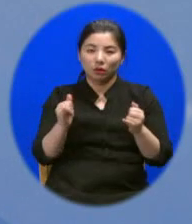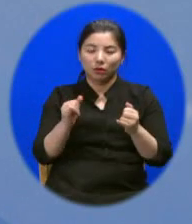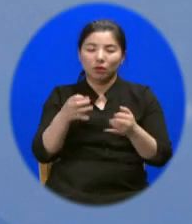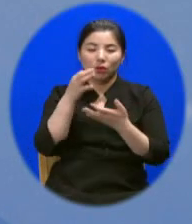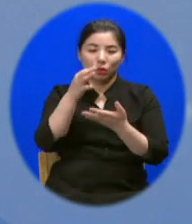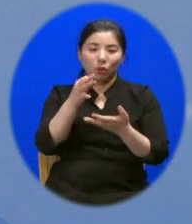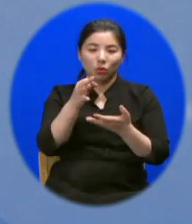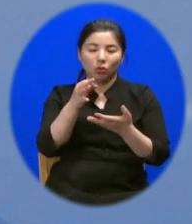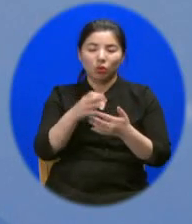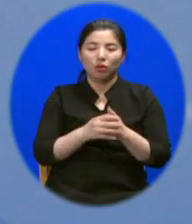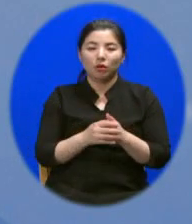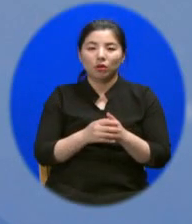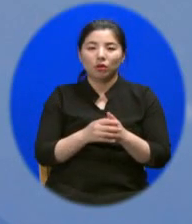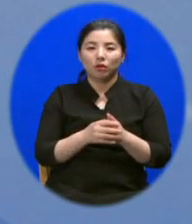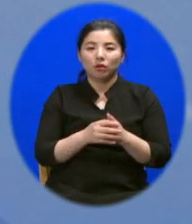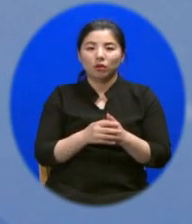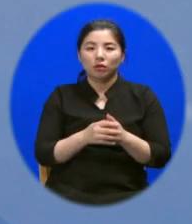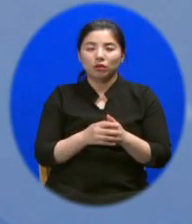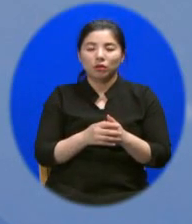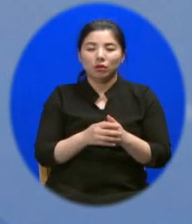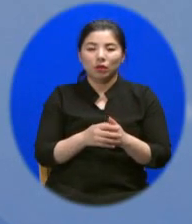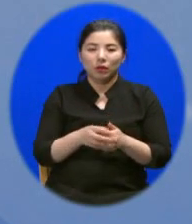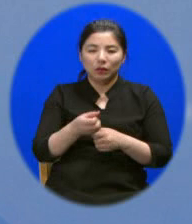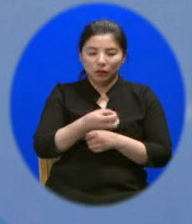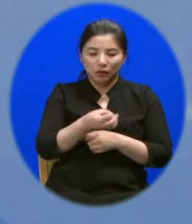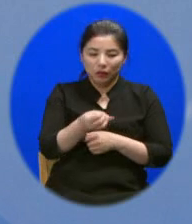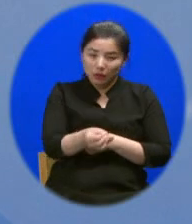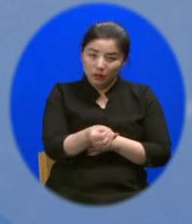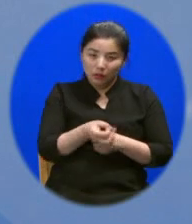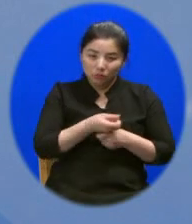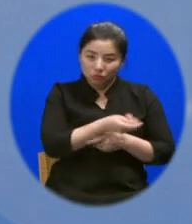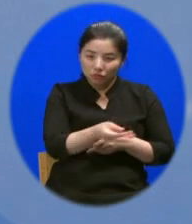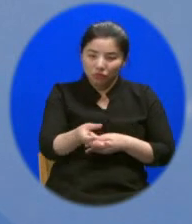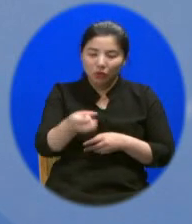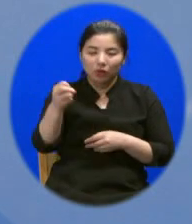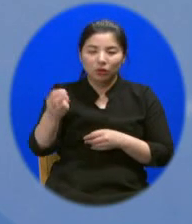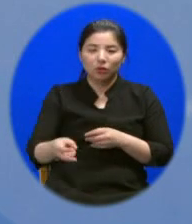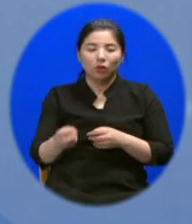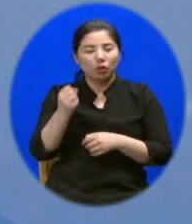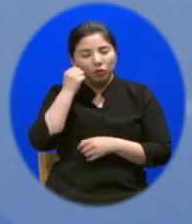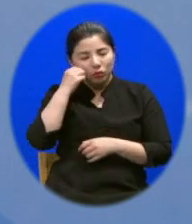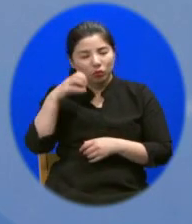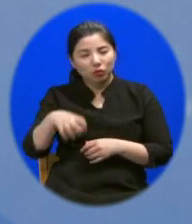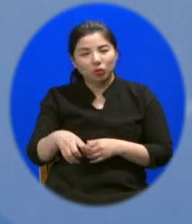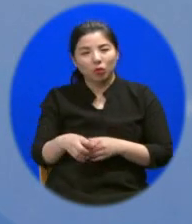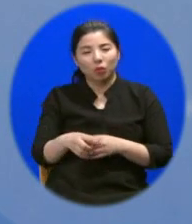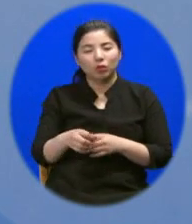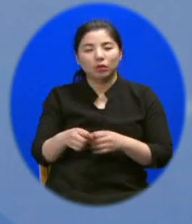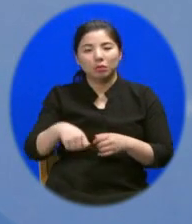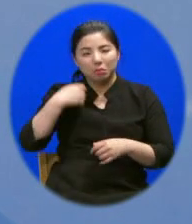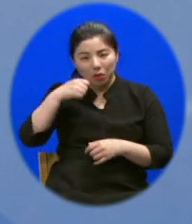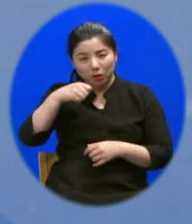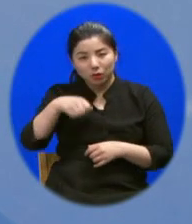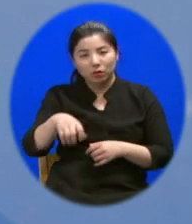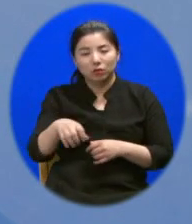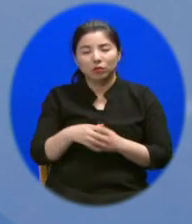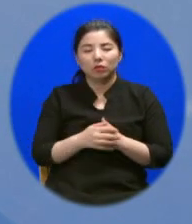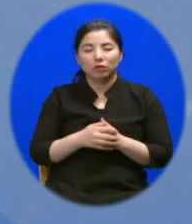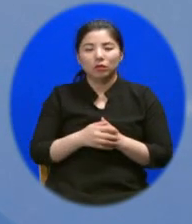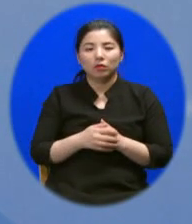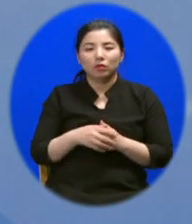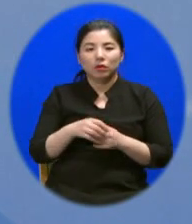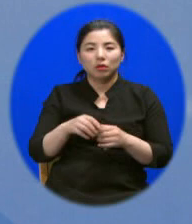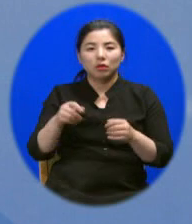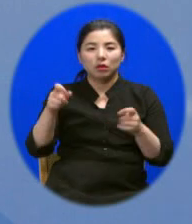부분에 에 파 전기와 수확기에 그 제공된 숙소와 또 식사 부분은 실물 부분을